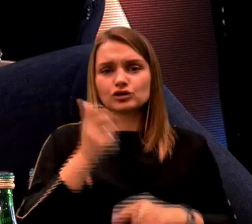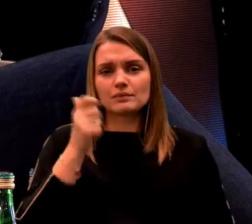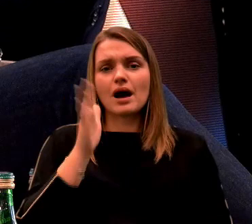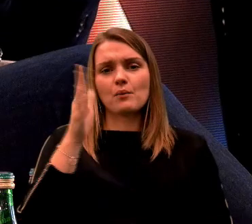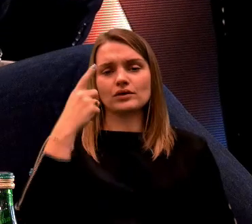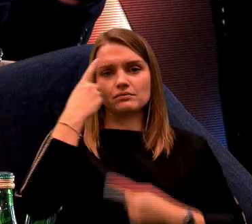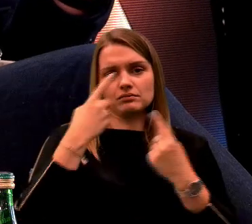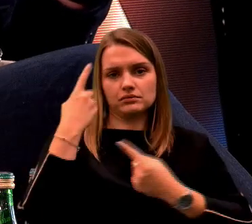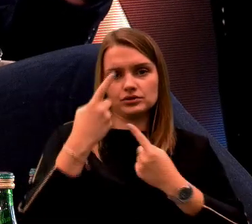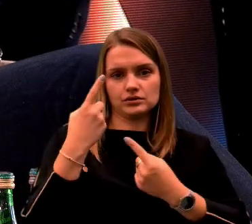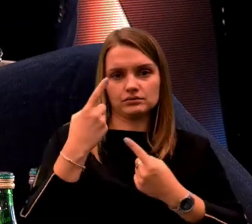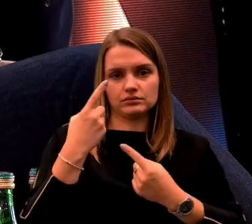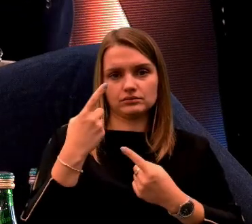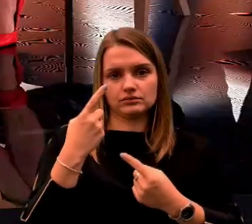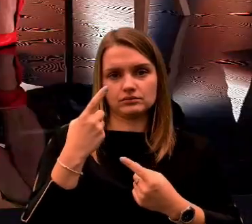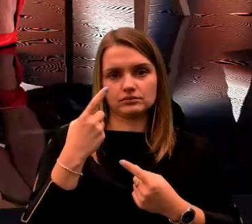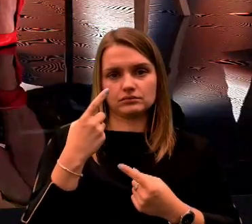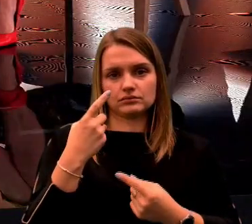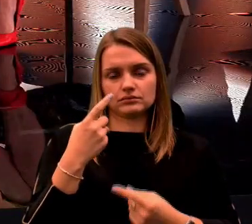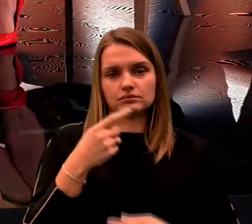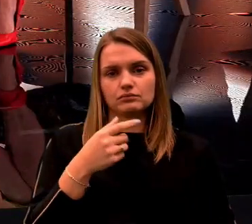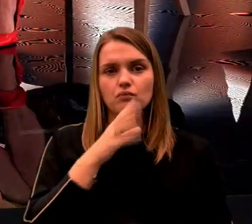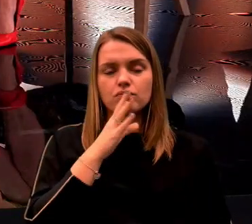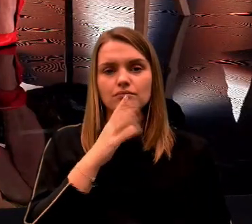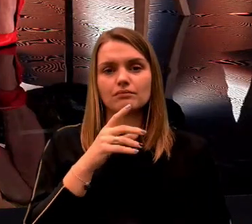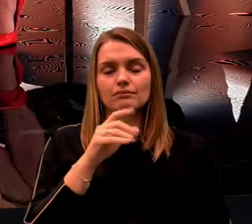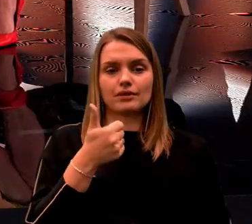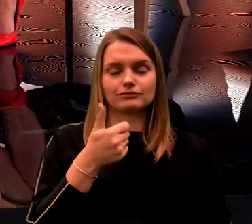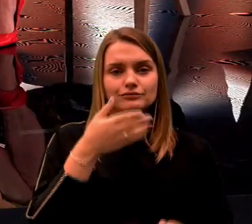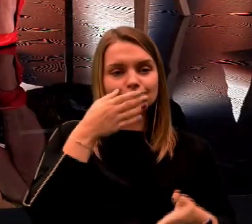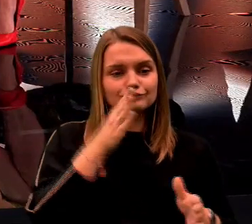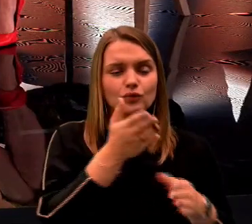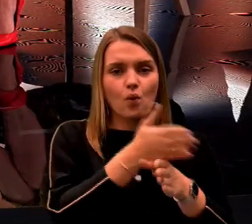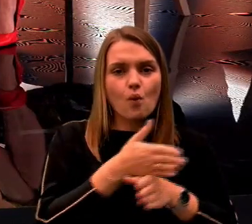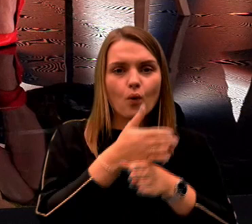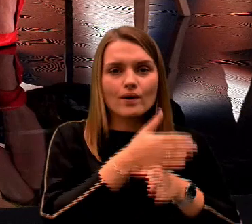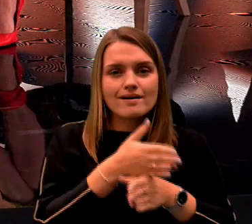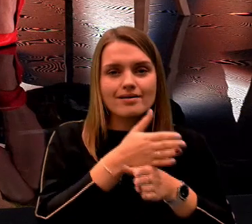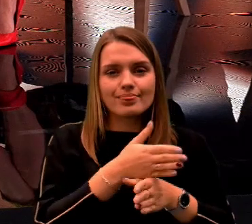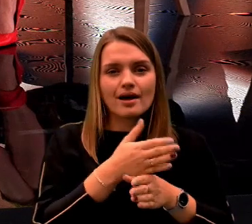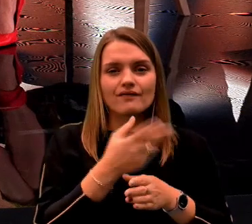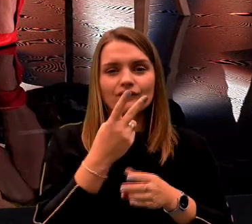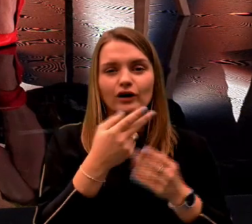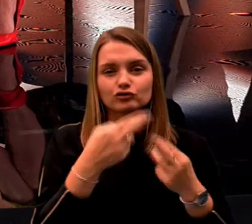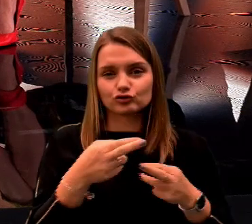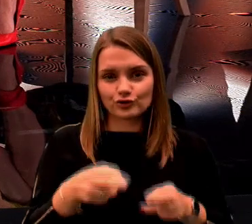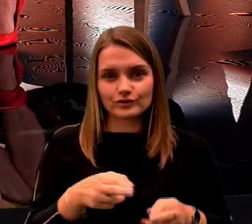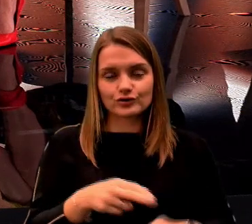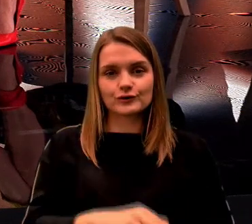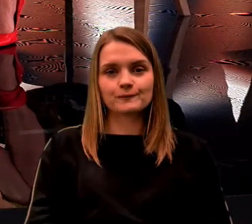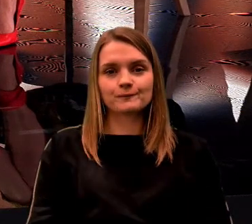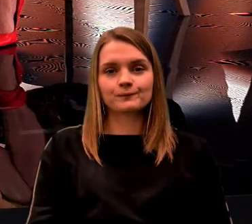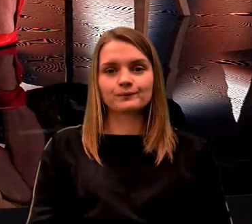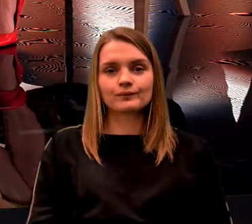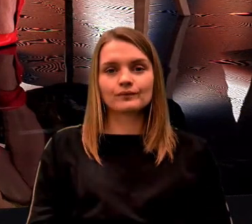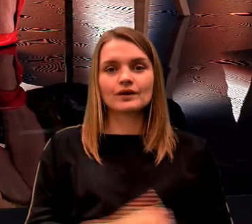dobra? I to jest tak, że to tutaj są dwie rzeczy ukryte w tej anegdotce, bo po pierwsze w pewnych przemysłach